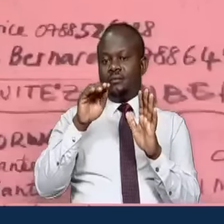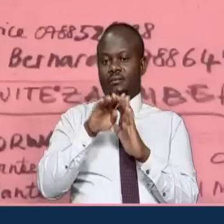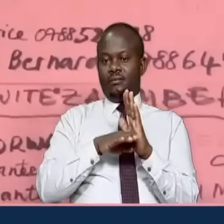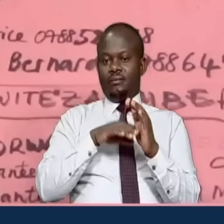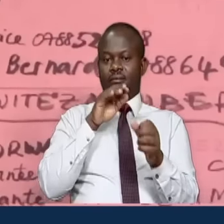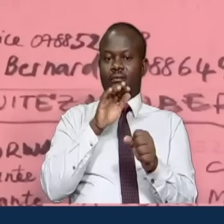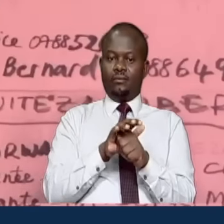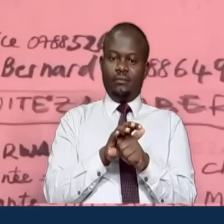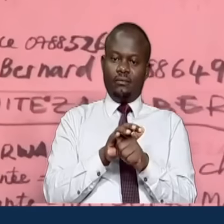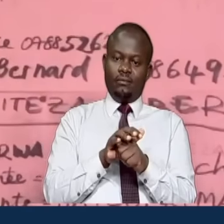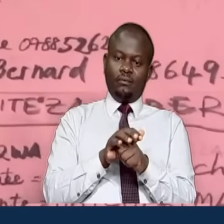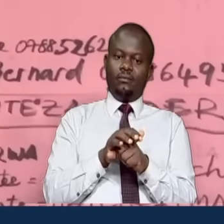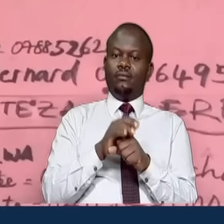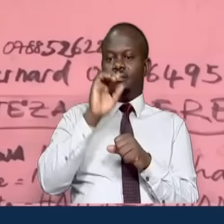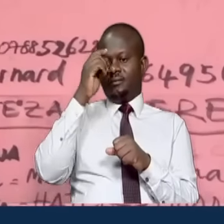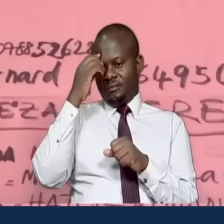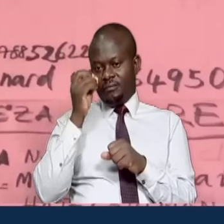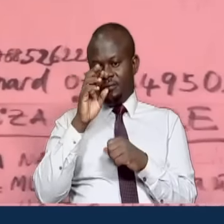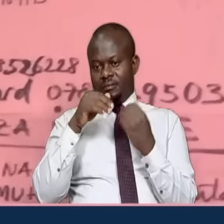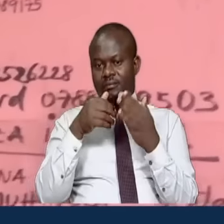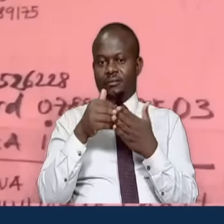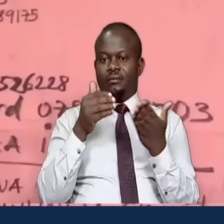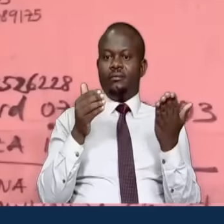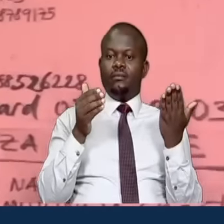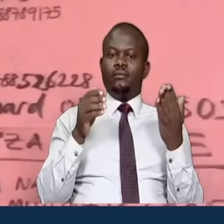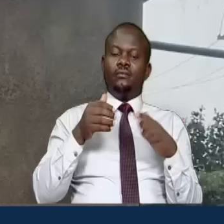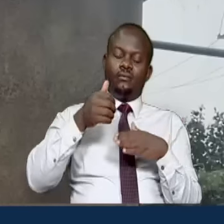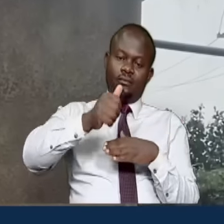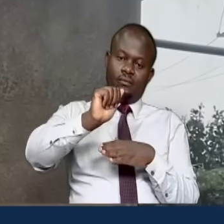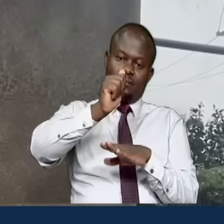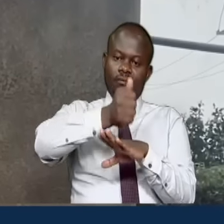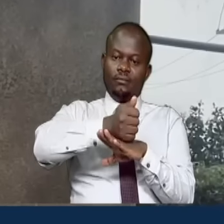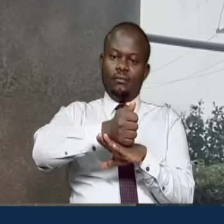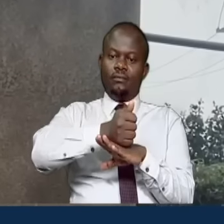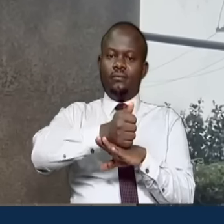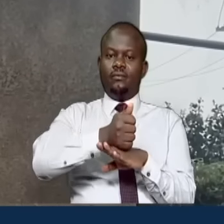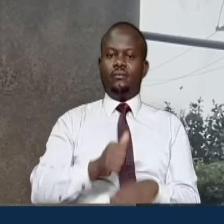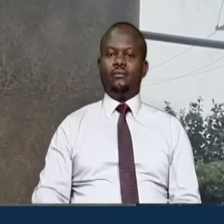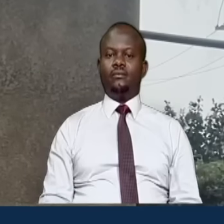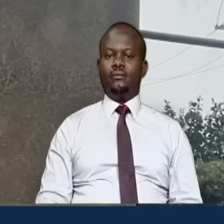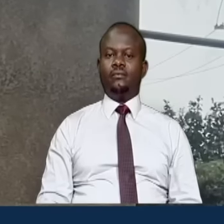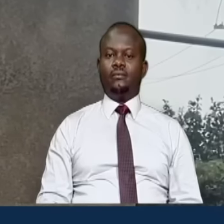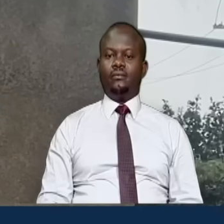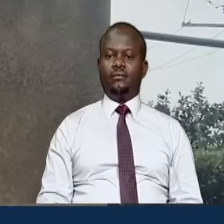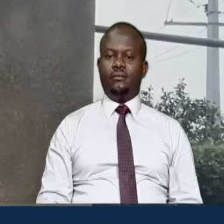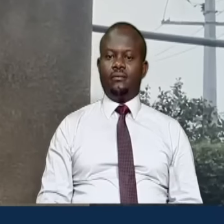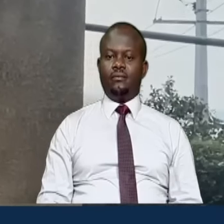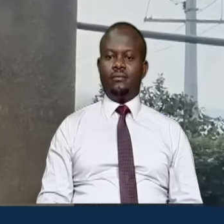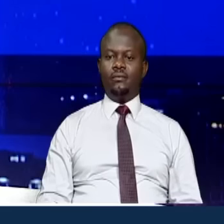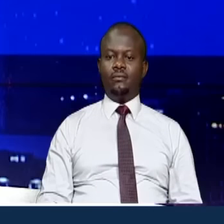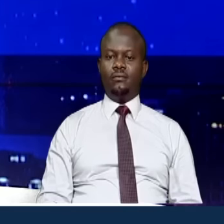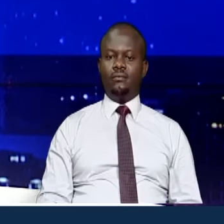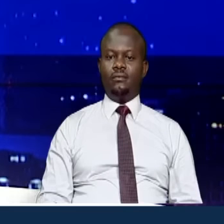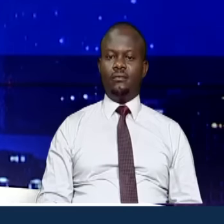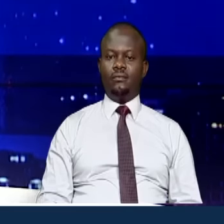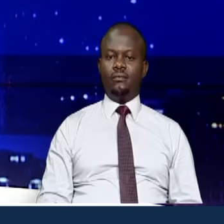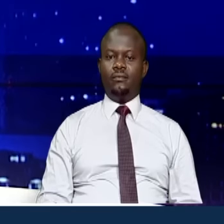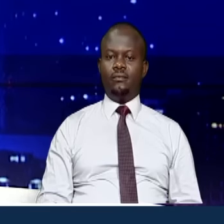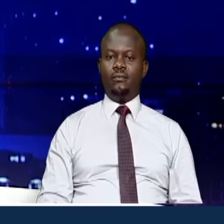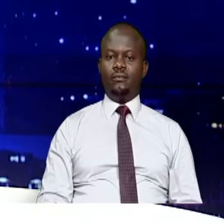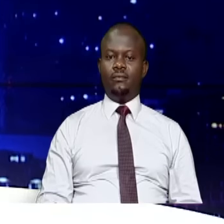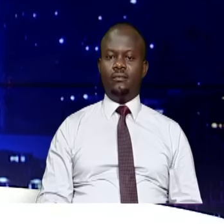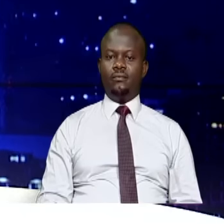nyinshi zaba iza Leta cyangwa se izo ubwabo bishyiraho. Theogene Twibanire, Igicumbi.